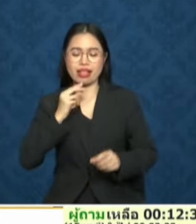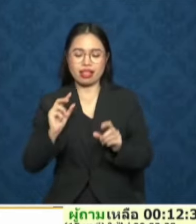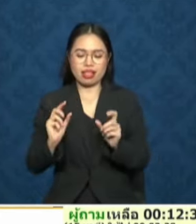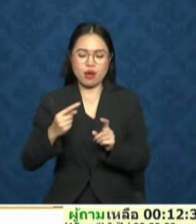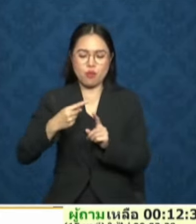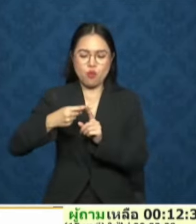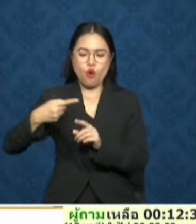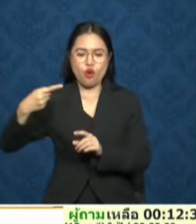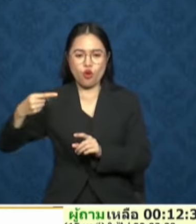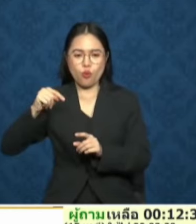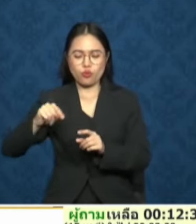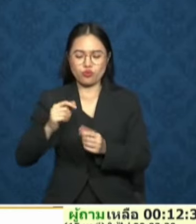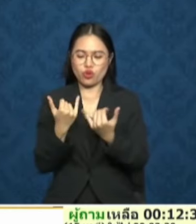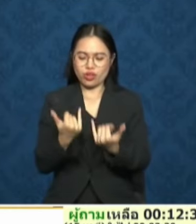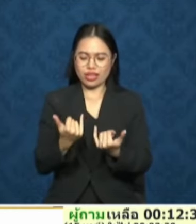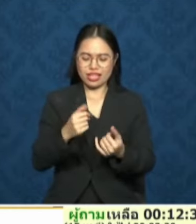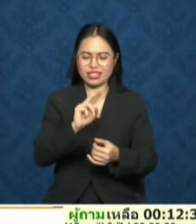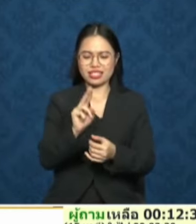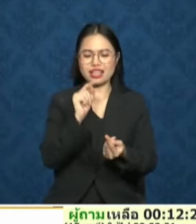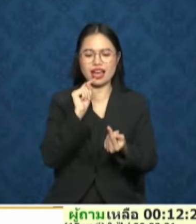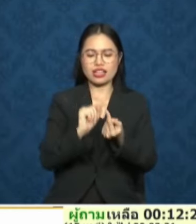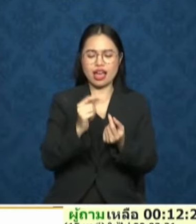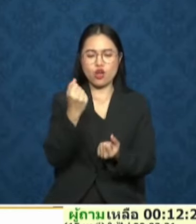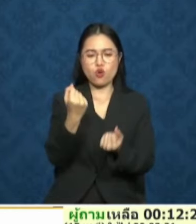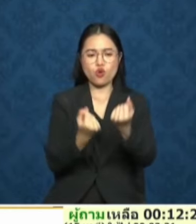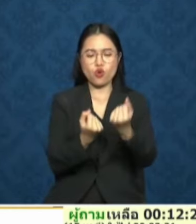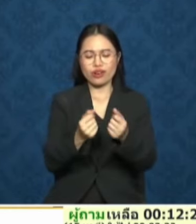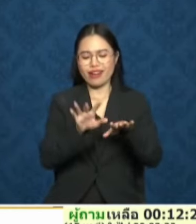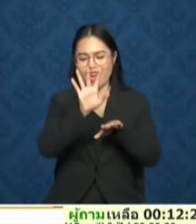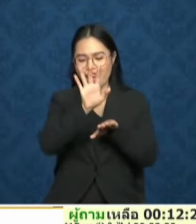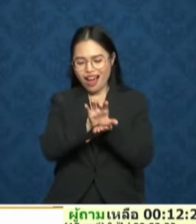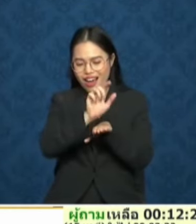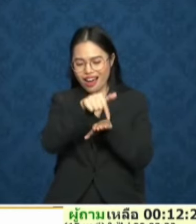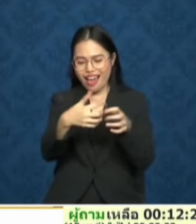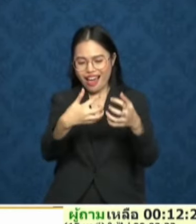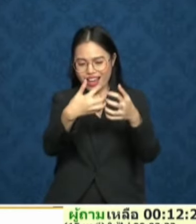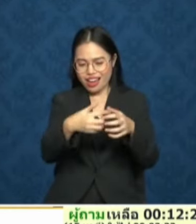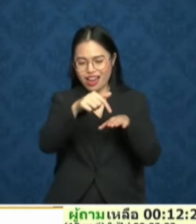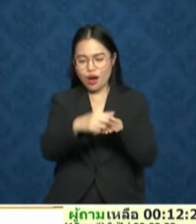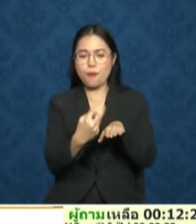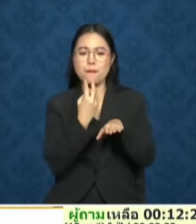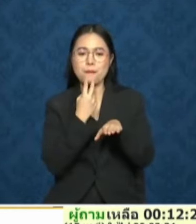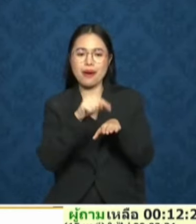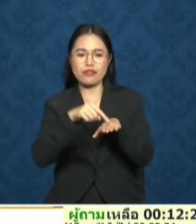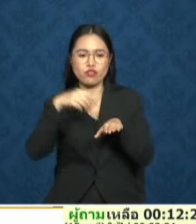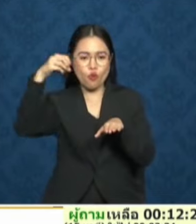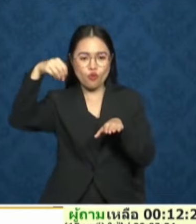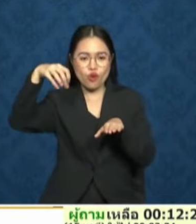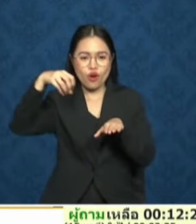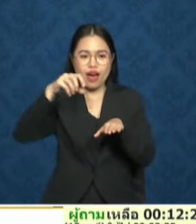ถือเป็ทตรการของทั่วโลกในวนนี้ แลใหนาคฐครัขอชาวต่ไปด้ครับครัโ tenure